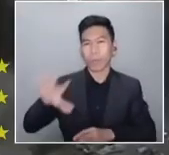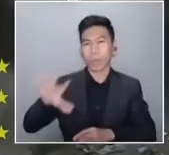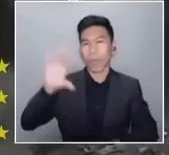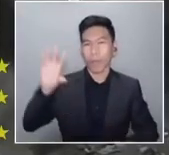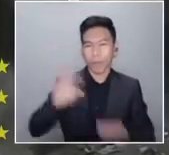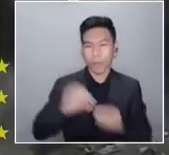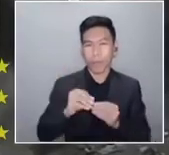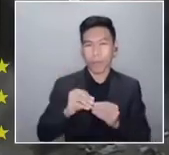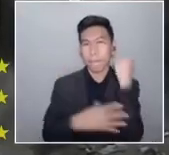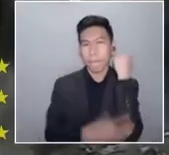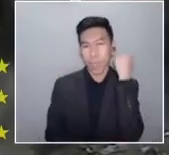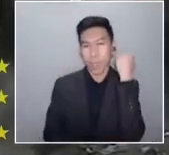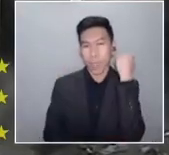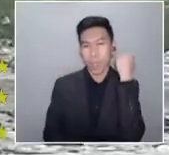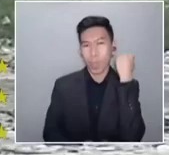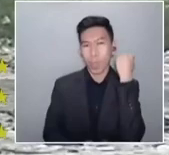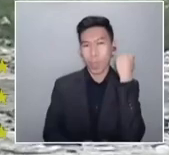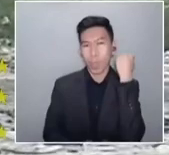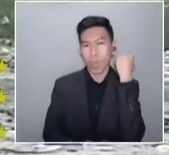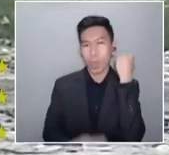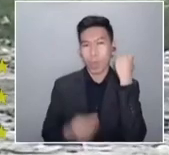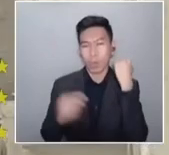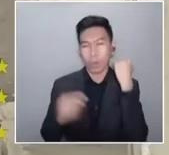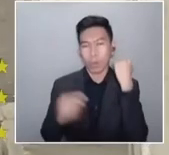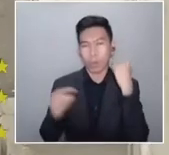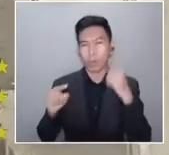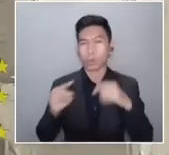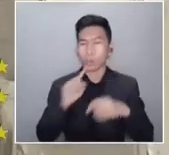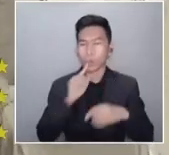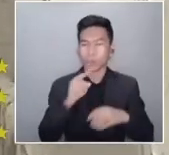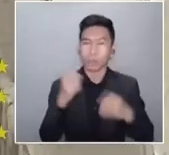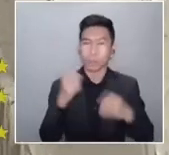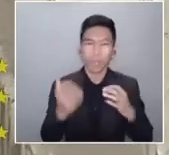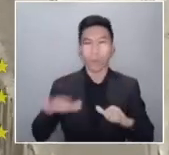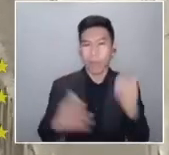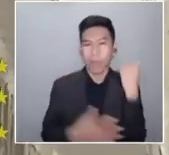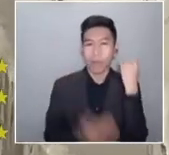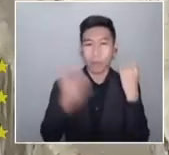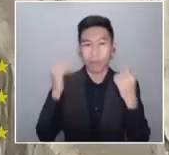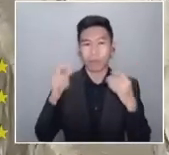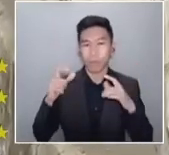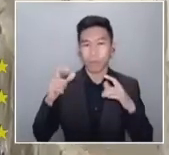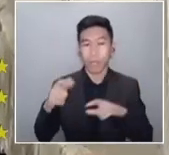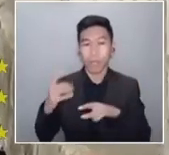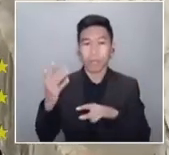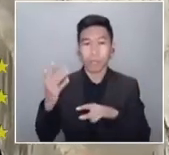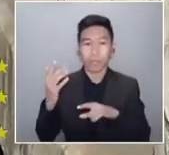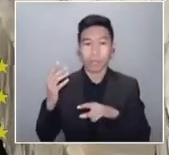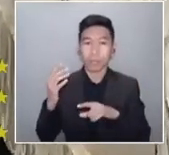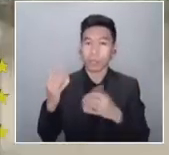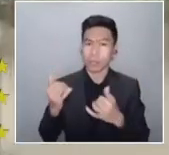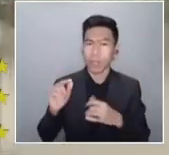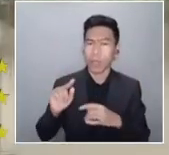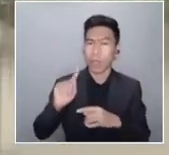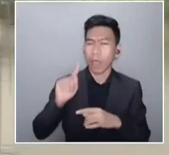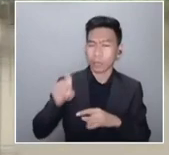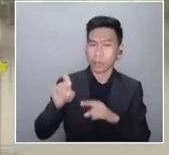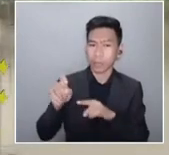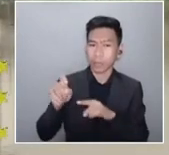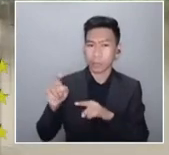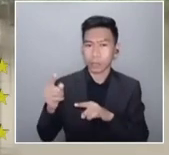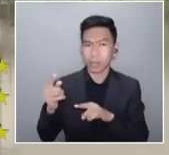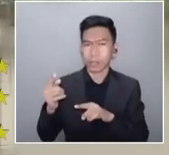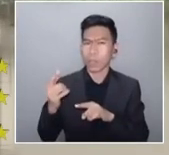kahirapan dahil nga na rin sa lockdowns bunsod ng pandemya. Ang tanong po, ano ba ang dapat gawin para maabot yung tinatawag na